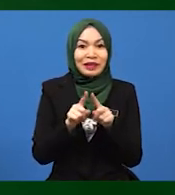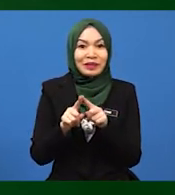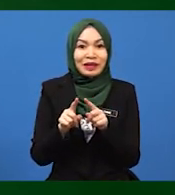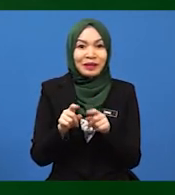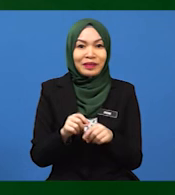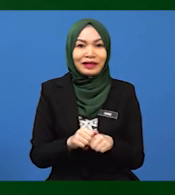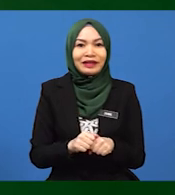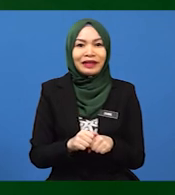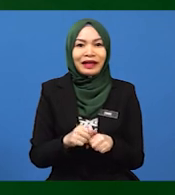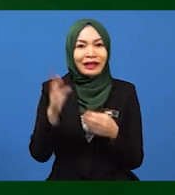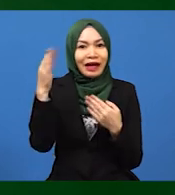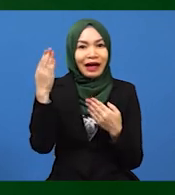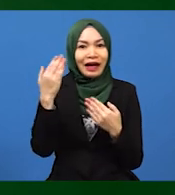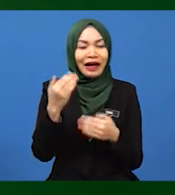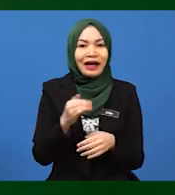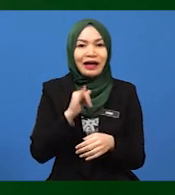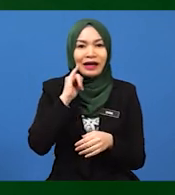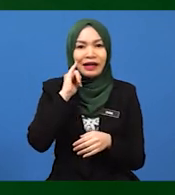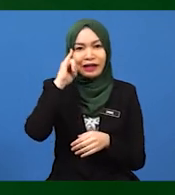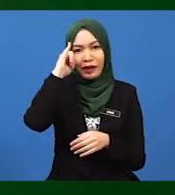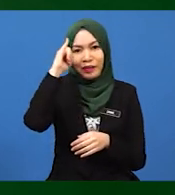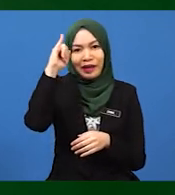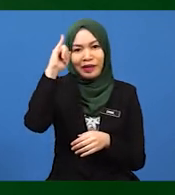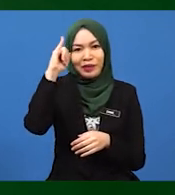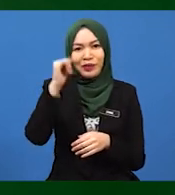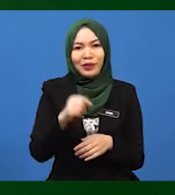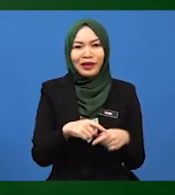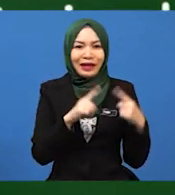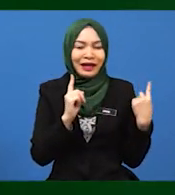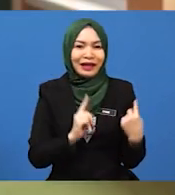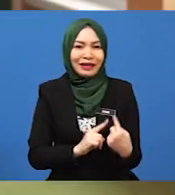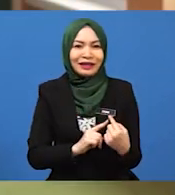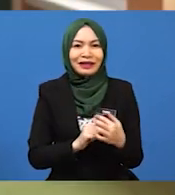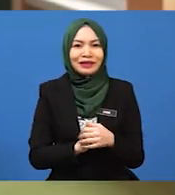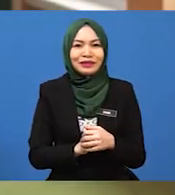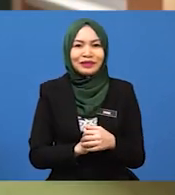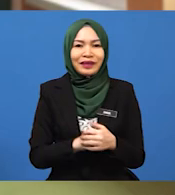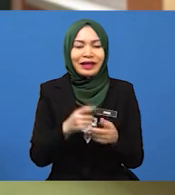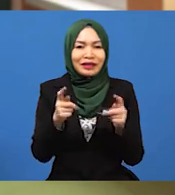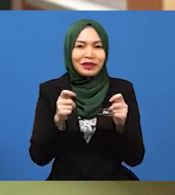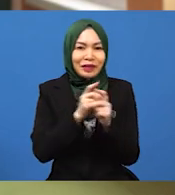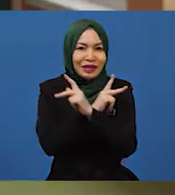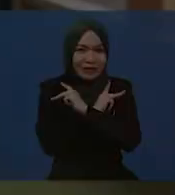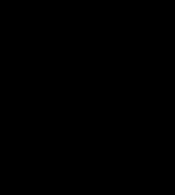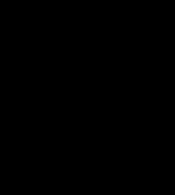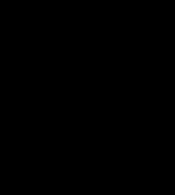di hati. Semoga kita berjumpa lagi. Sekian, terima kasih.